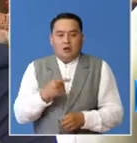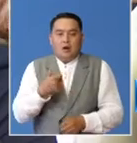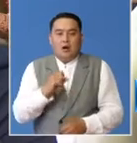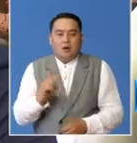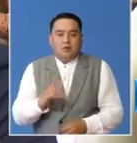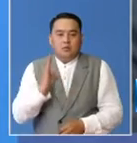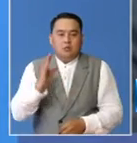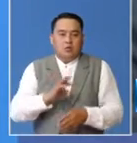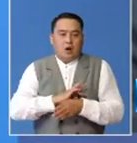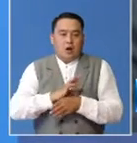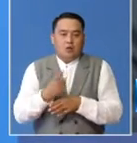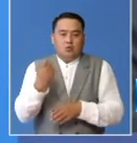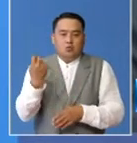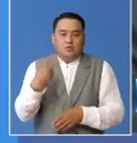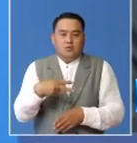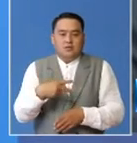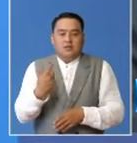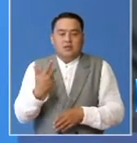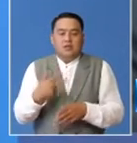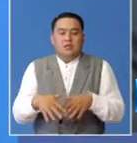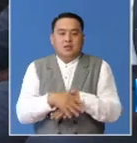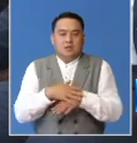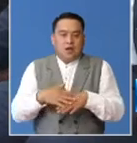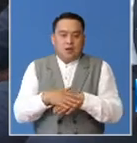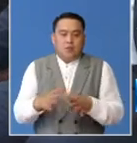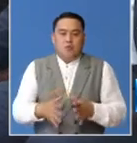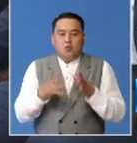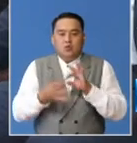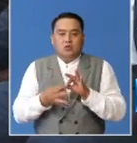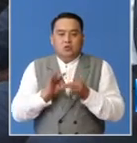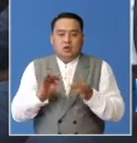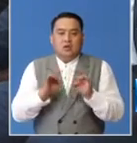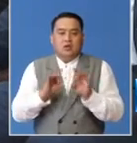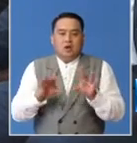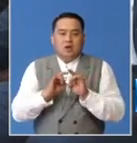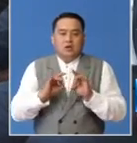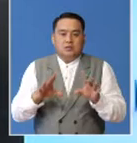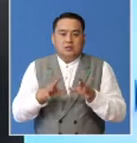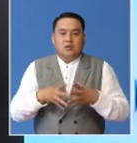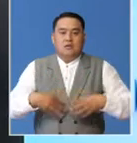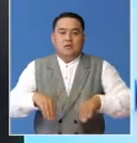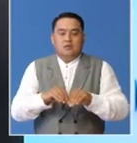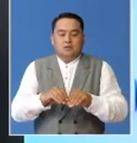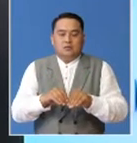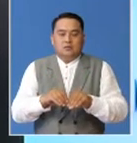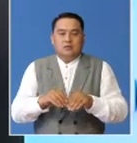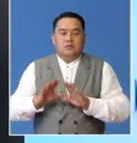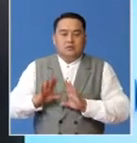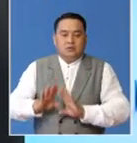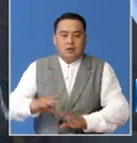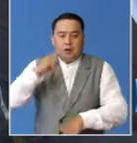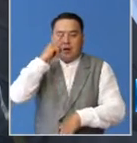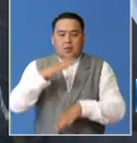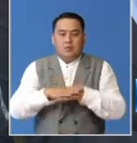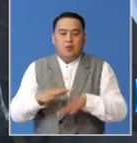топливом уже охвачено 123 поселения. Об этом более подробно членами Республиканского совета рассказал заместитель